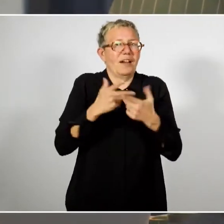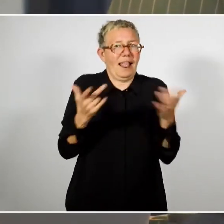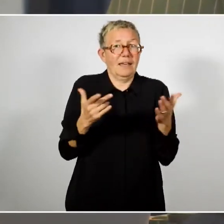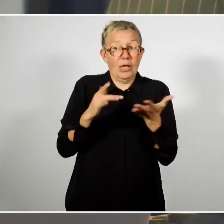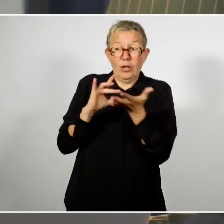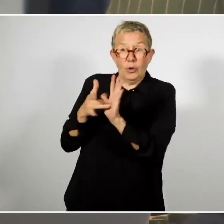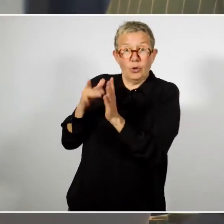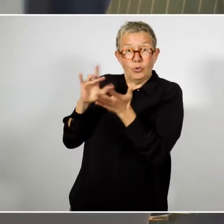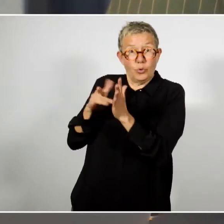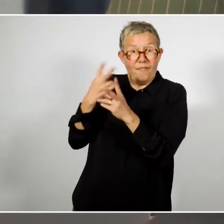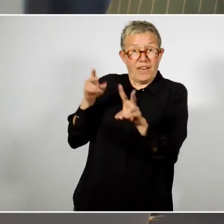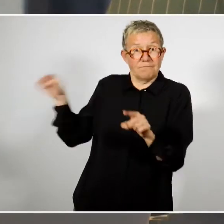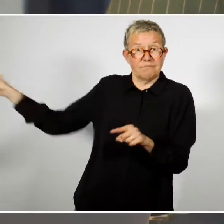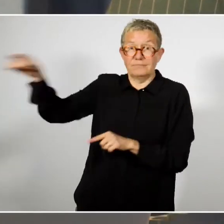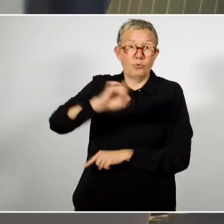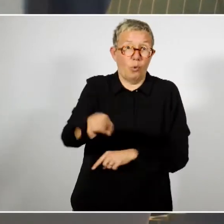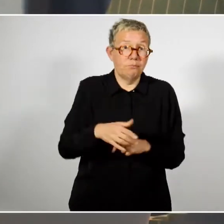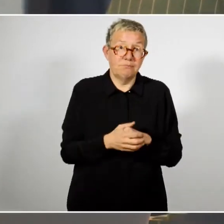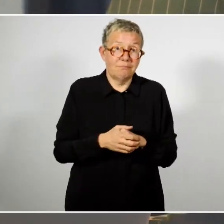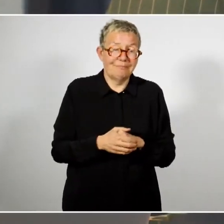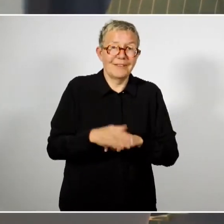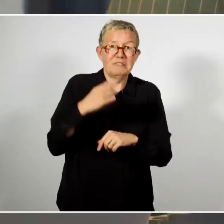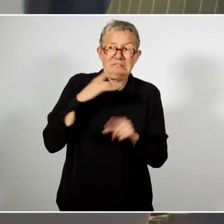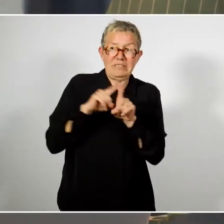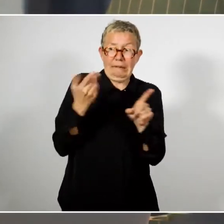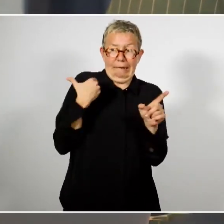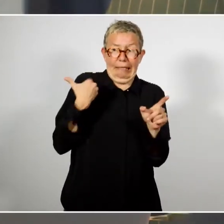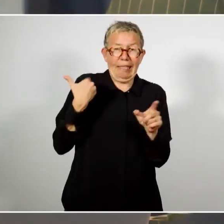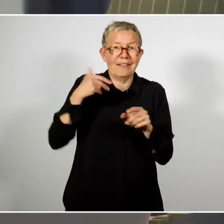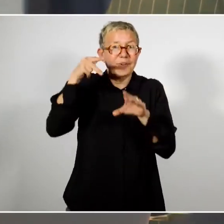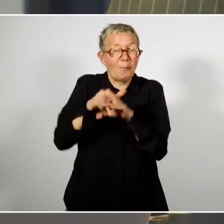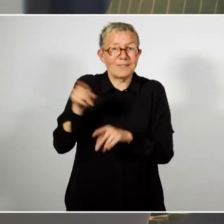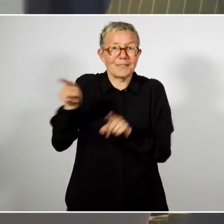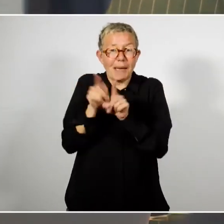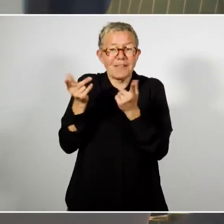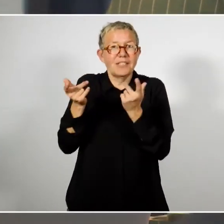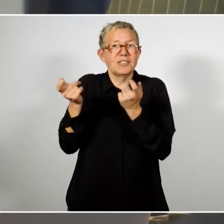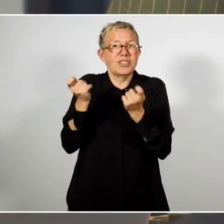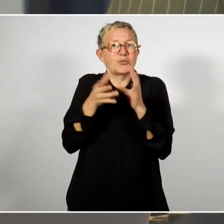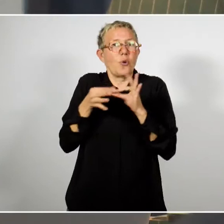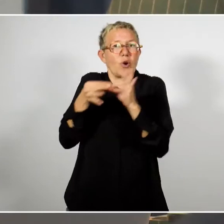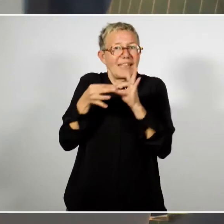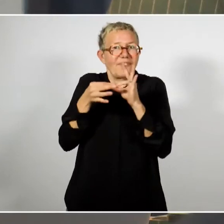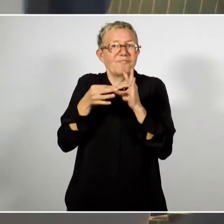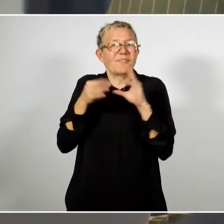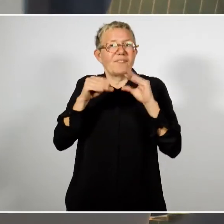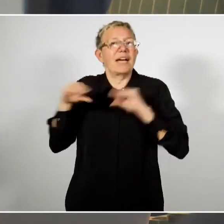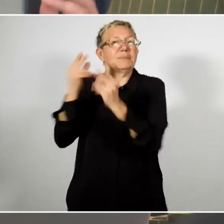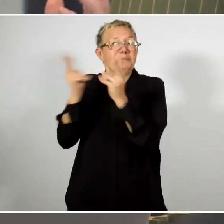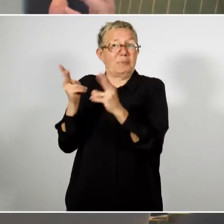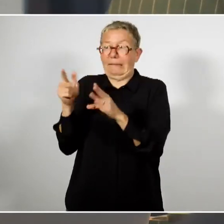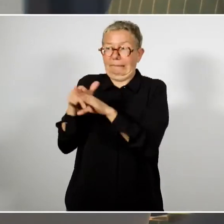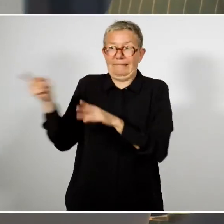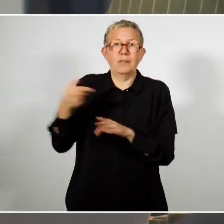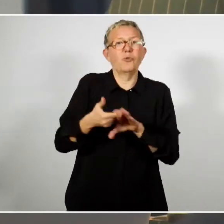métropoles, qui pour certaines inaugurent depuis seulement quelques années cette gestion collective de leur espace public. Nous avons